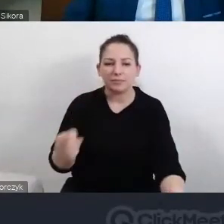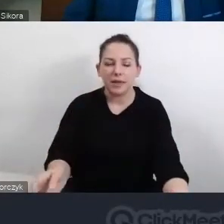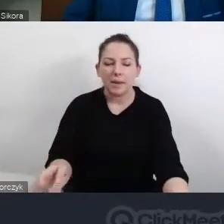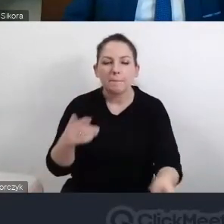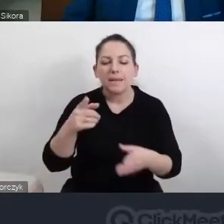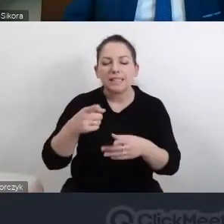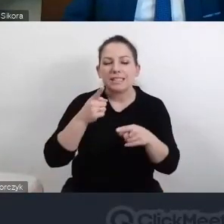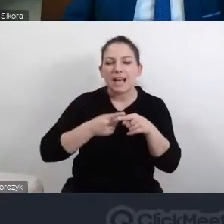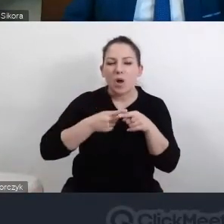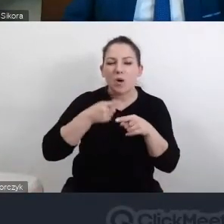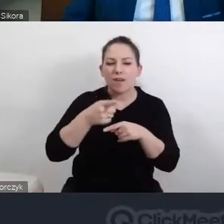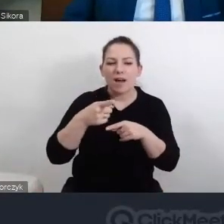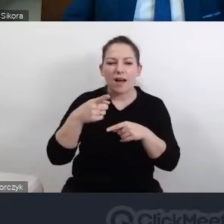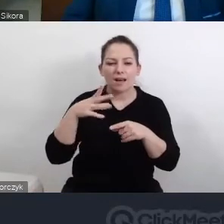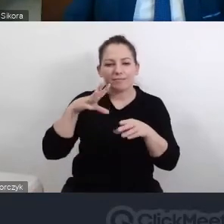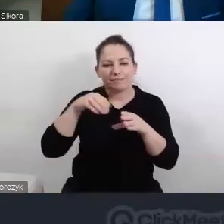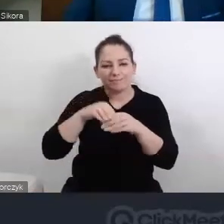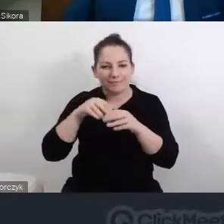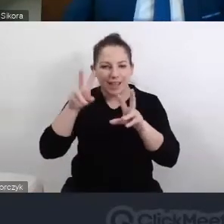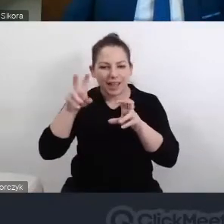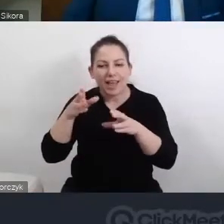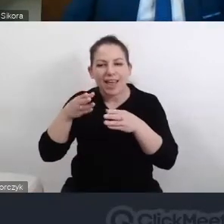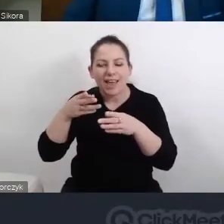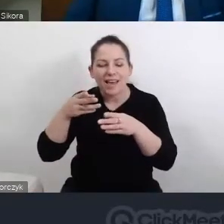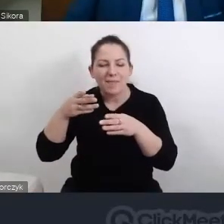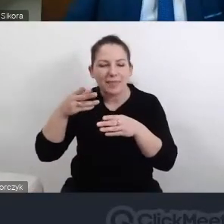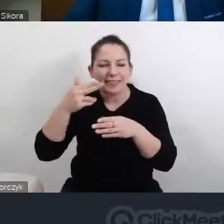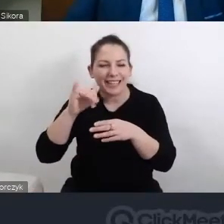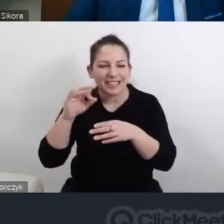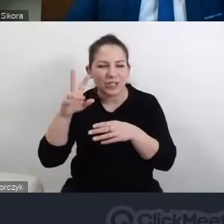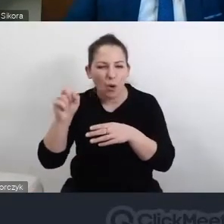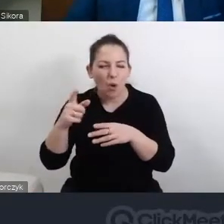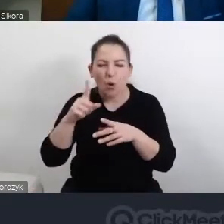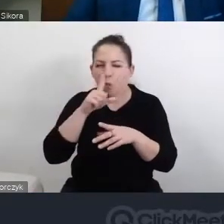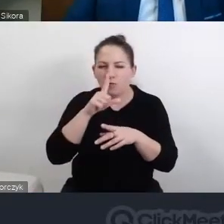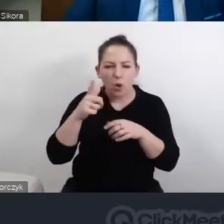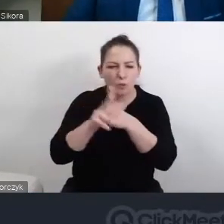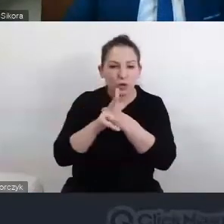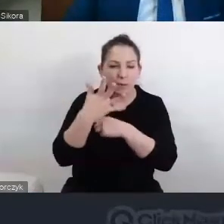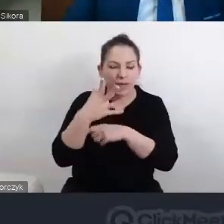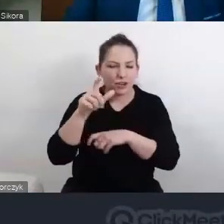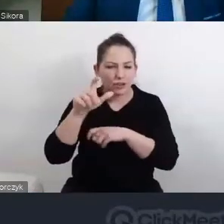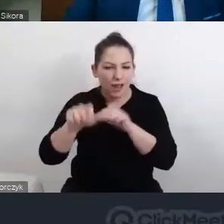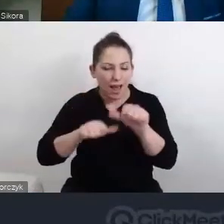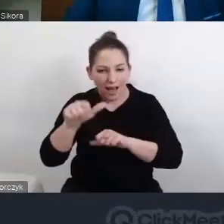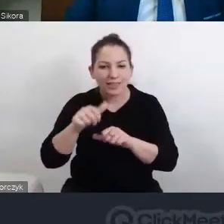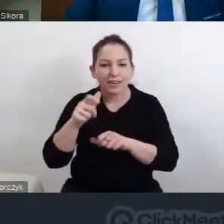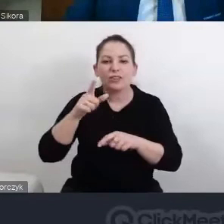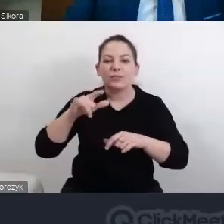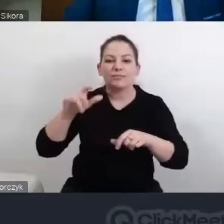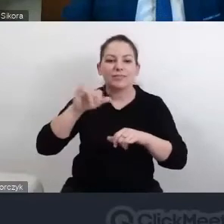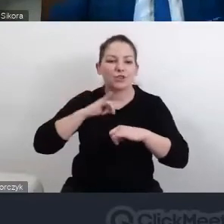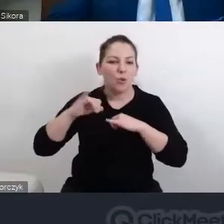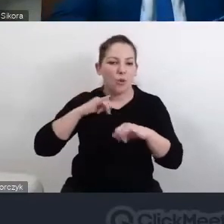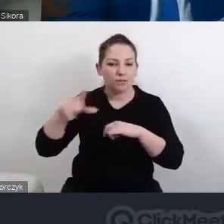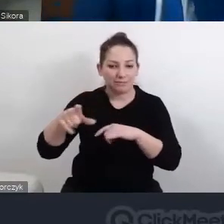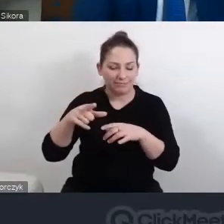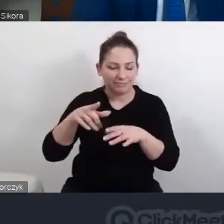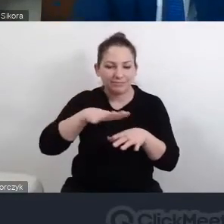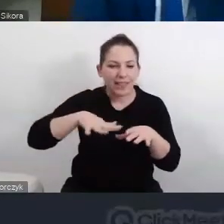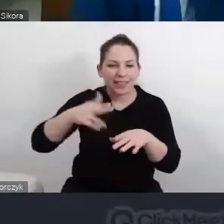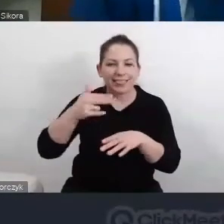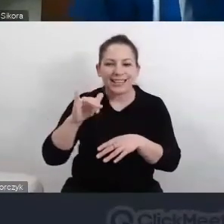rodziła się właściwie w Nisku. Mija równe 85 lat, kiedy decyzją rządu na terenie dzisiejszego miasta